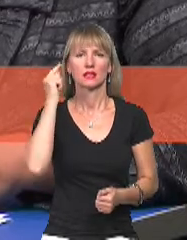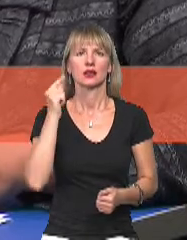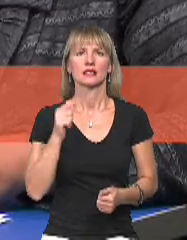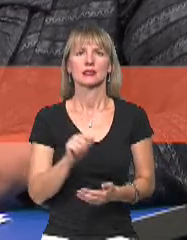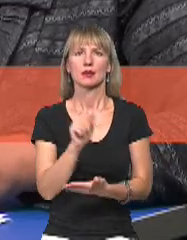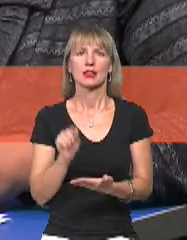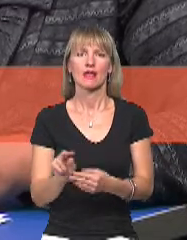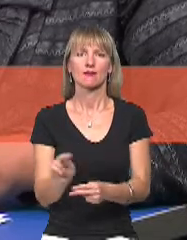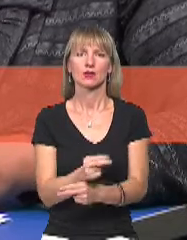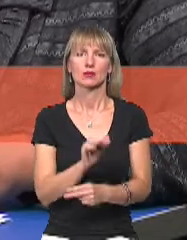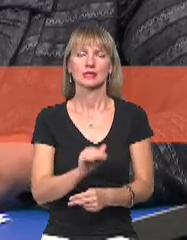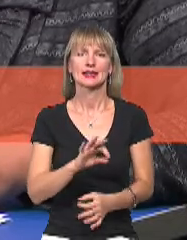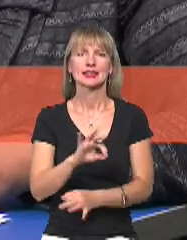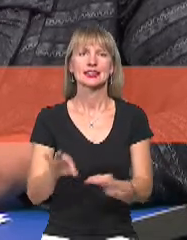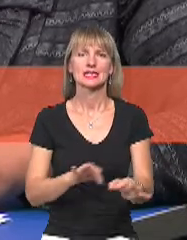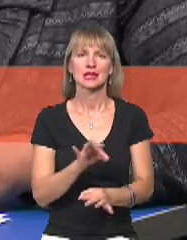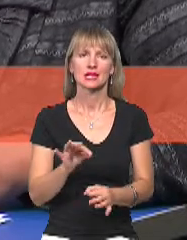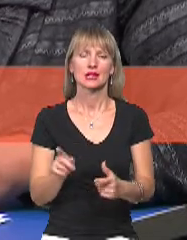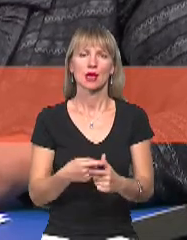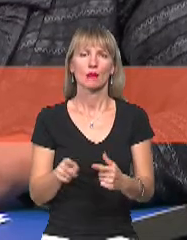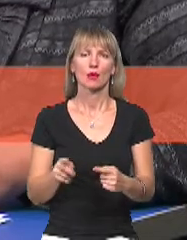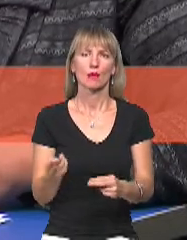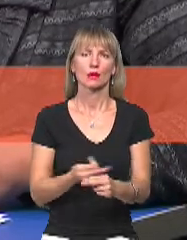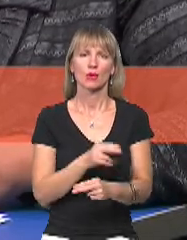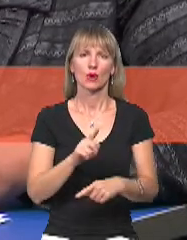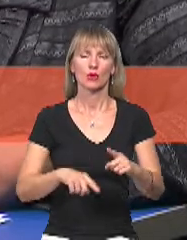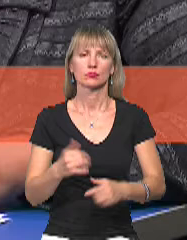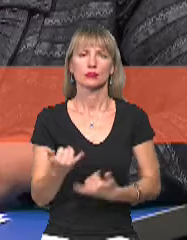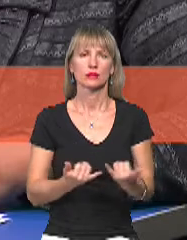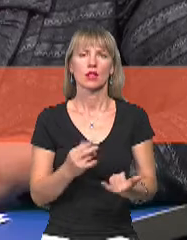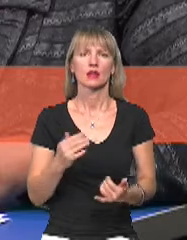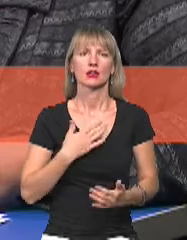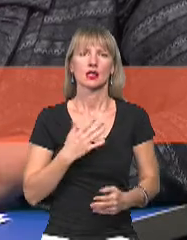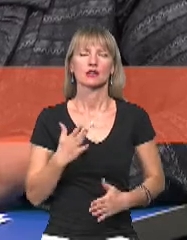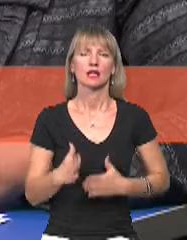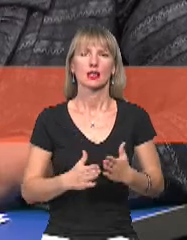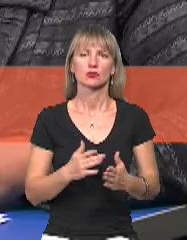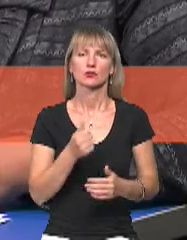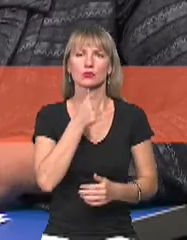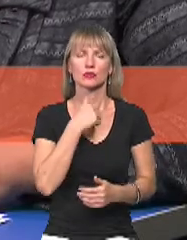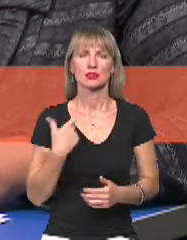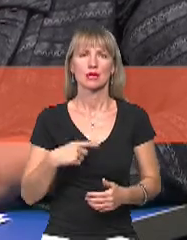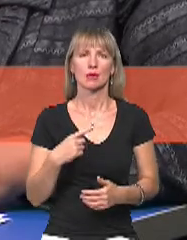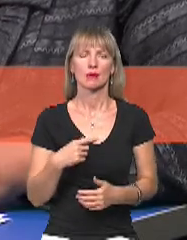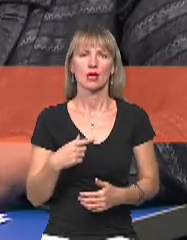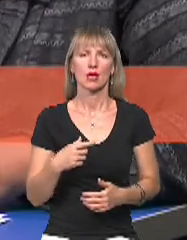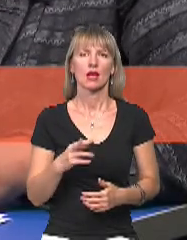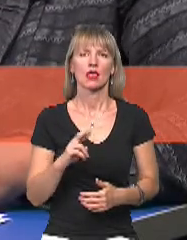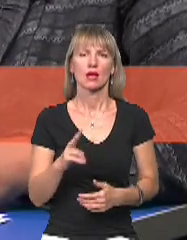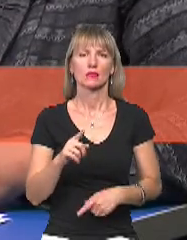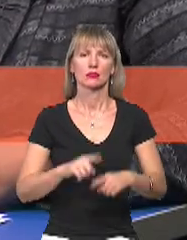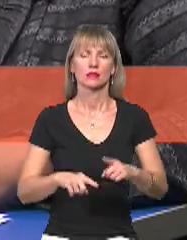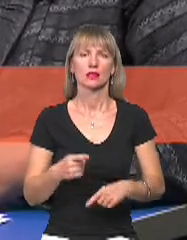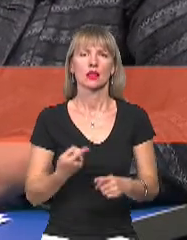з питань виховання дітей-сирот та дітей, позбавлених батьківського піклування. Можуть на нашому тренінгу, ну, спробувати себе в ролі батьків, це